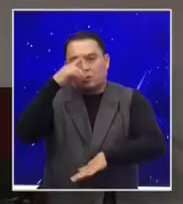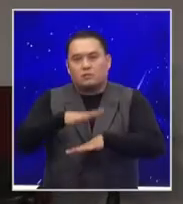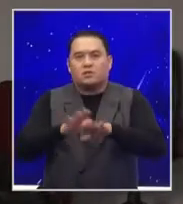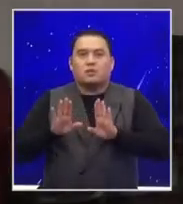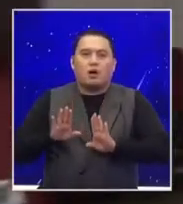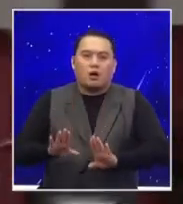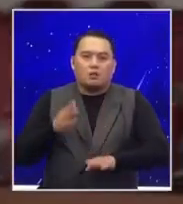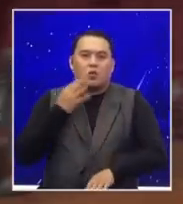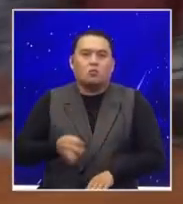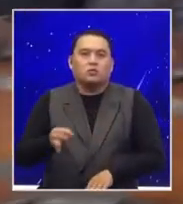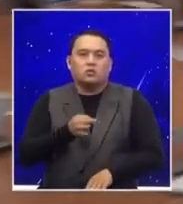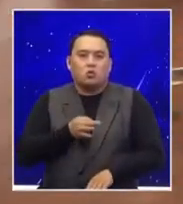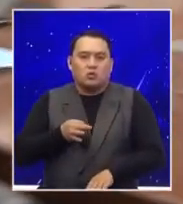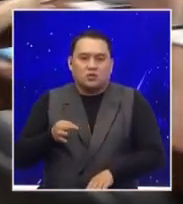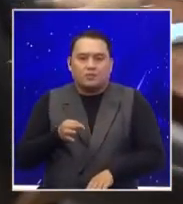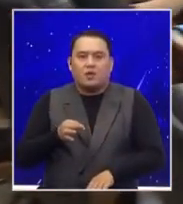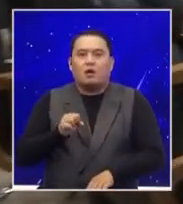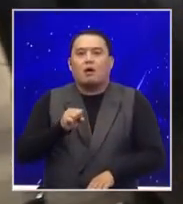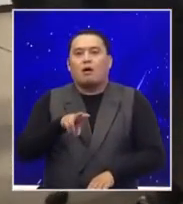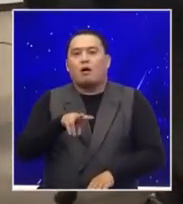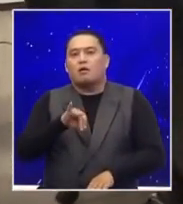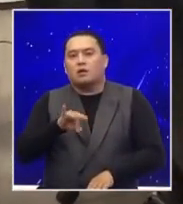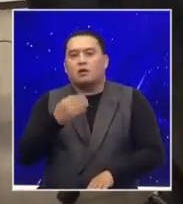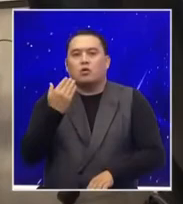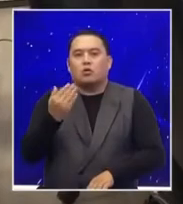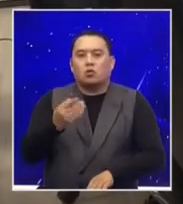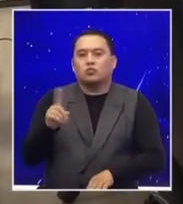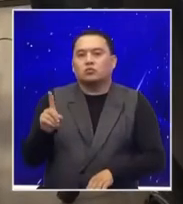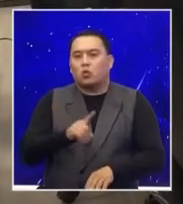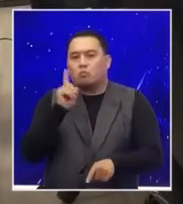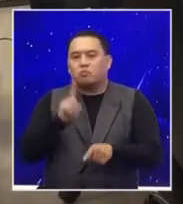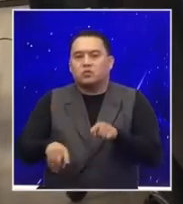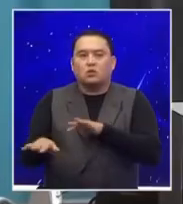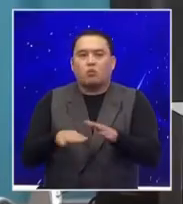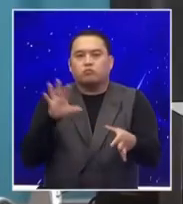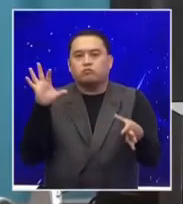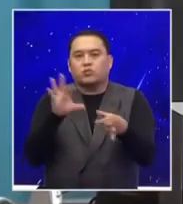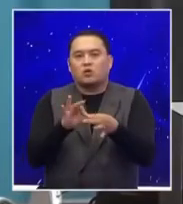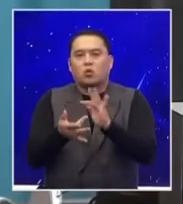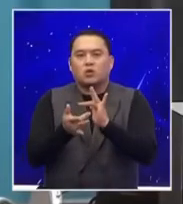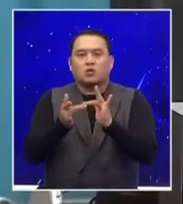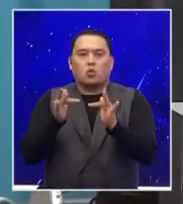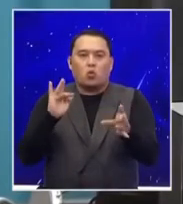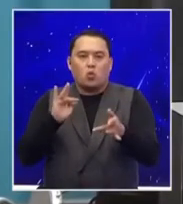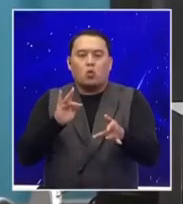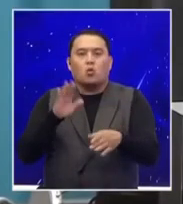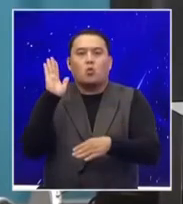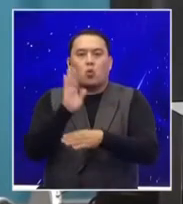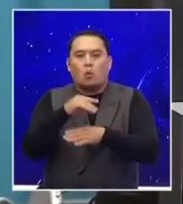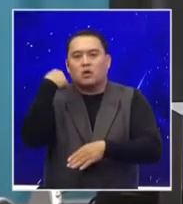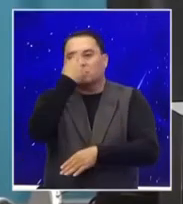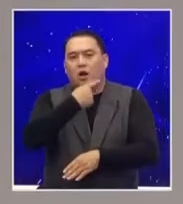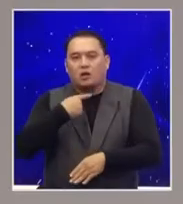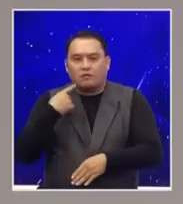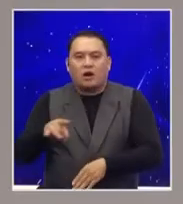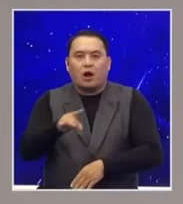председательством заместителя акима Алматинской области. Как заявил Рустам Али, чтобы ускорить процесс подключения населения к интернету, уполномоченным